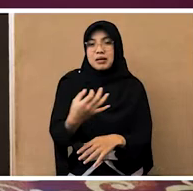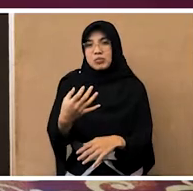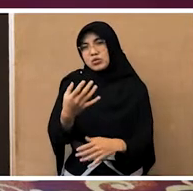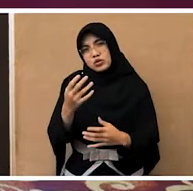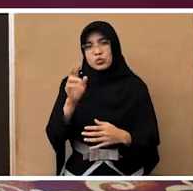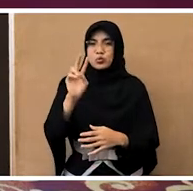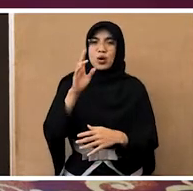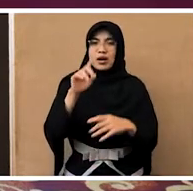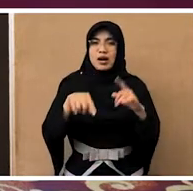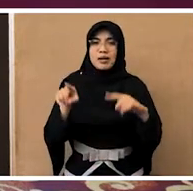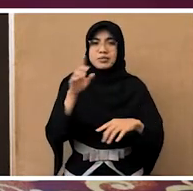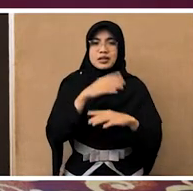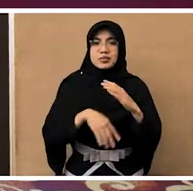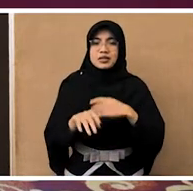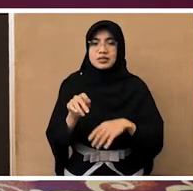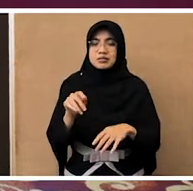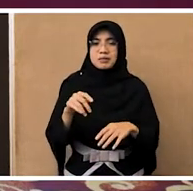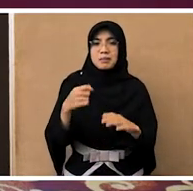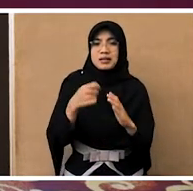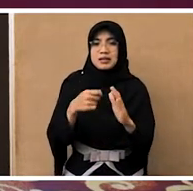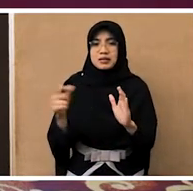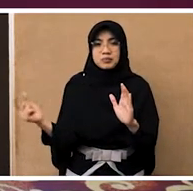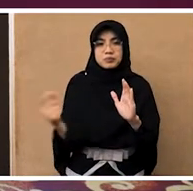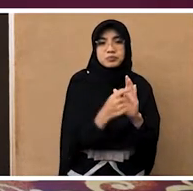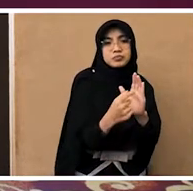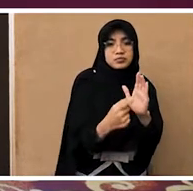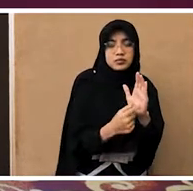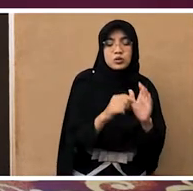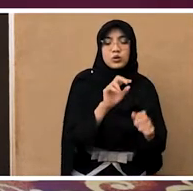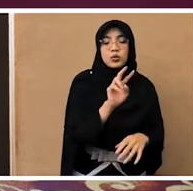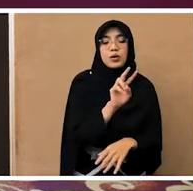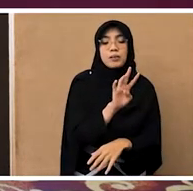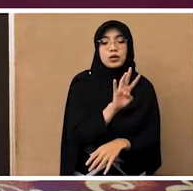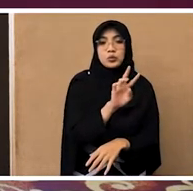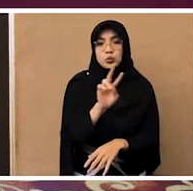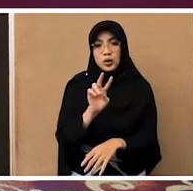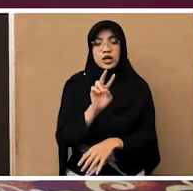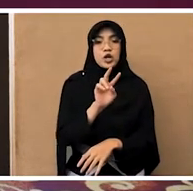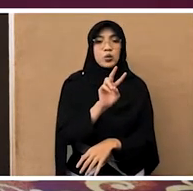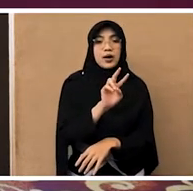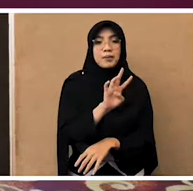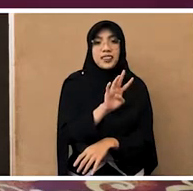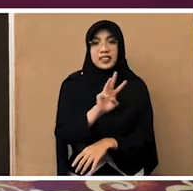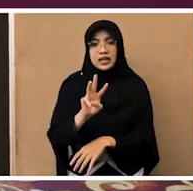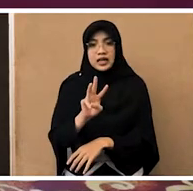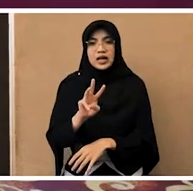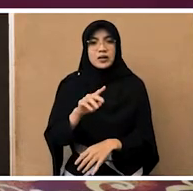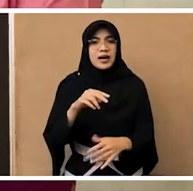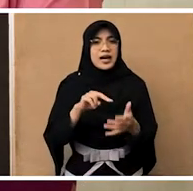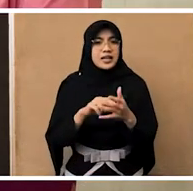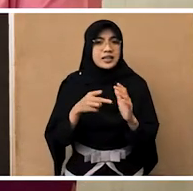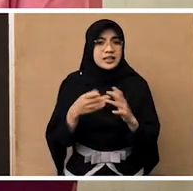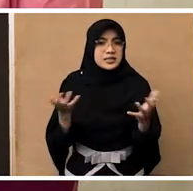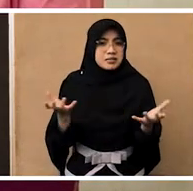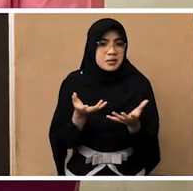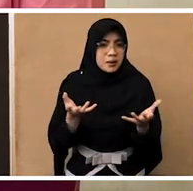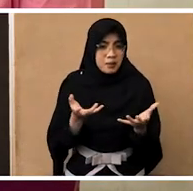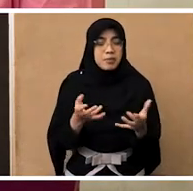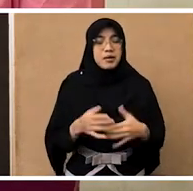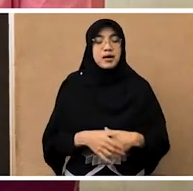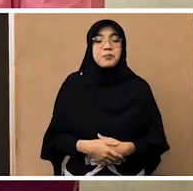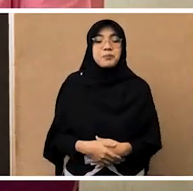dua ragam disabilitas saja yang disebut dalam suatu pasal terutama pasal 242 dan 243 nah ini mengafirmasi sebenarnya